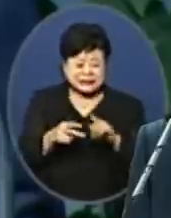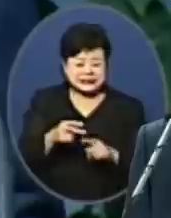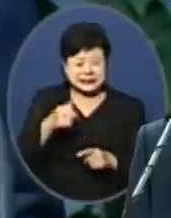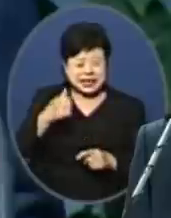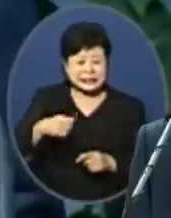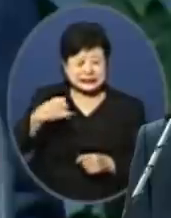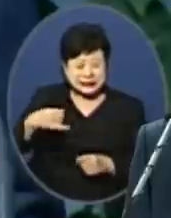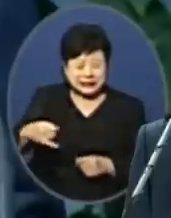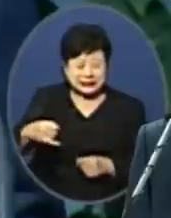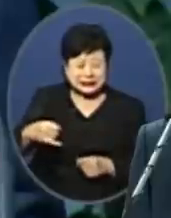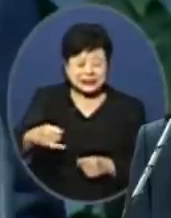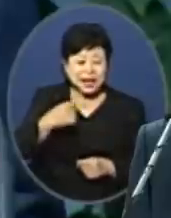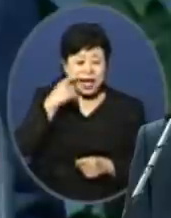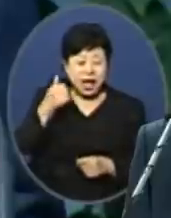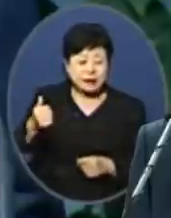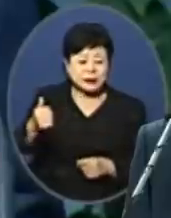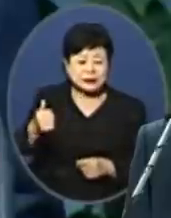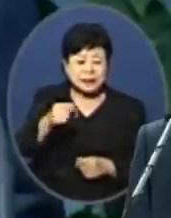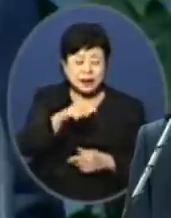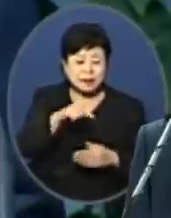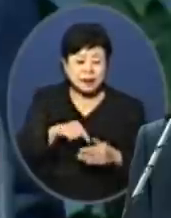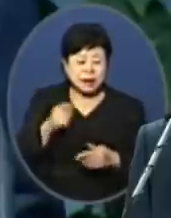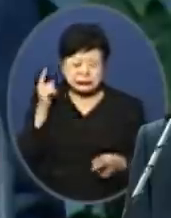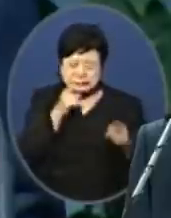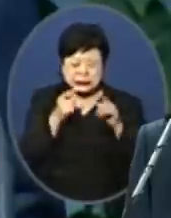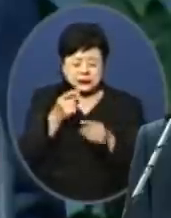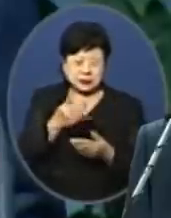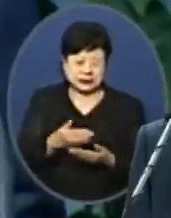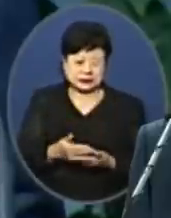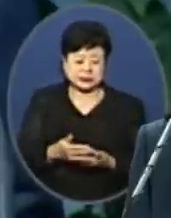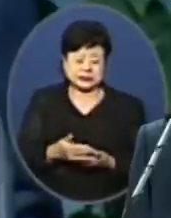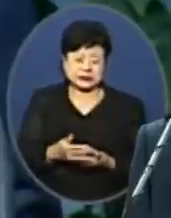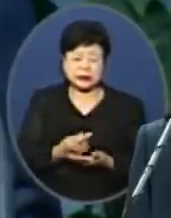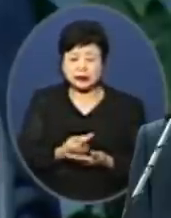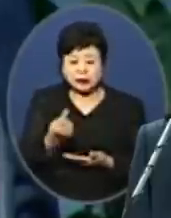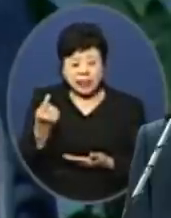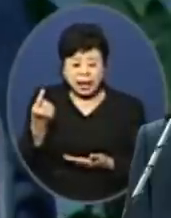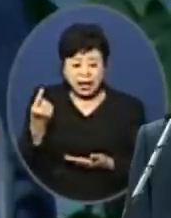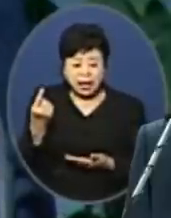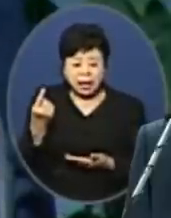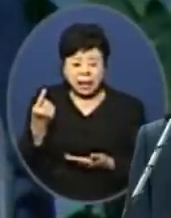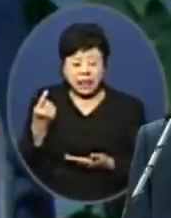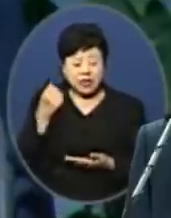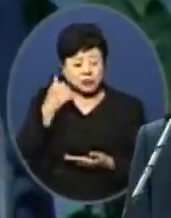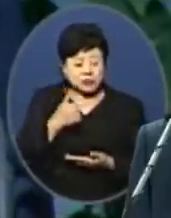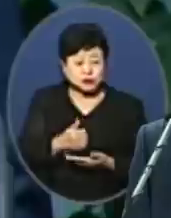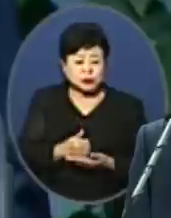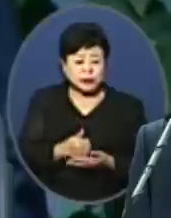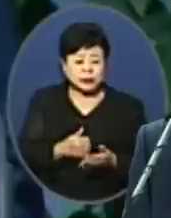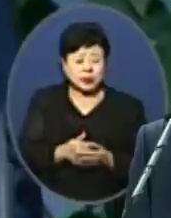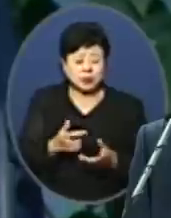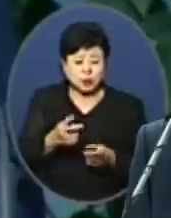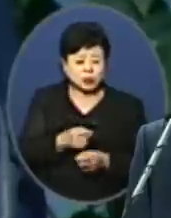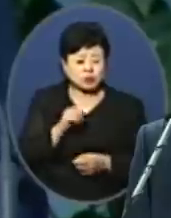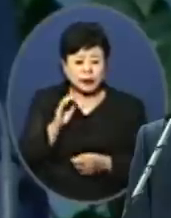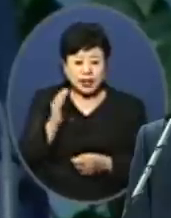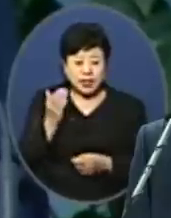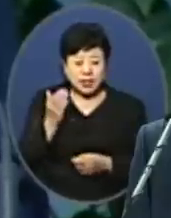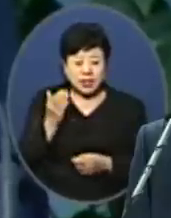아들 딸들이 아버지하고 마음이 상해서 떠나가고 그 죄가 말미암아 원수가